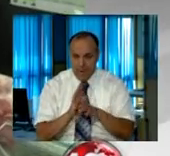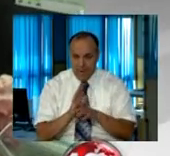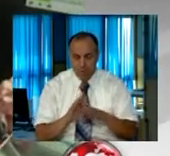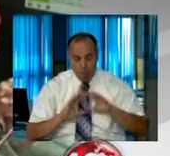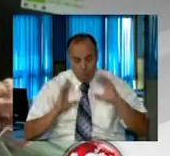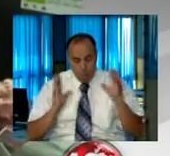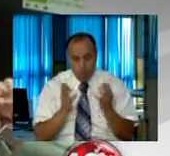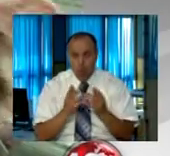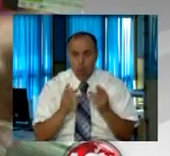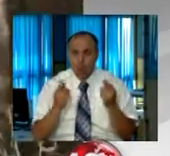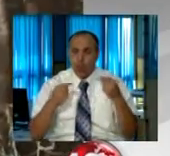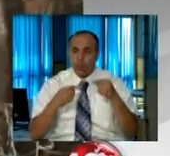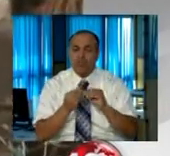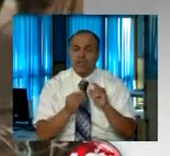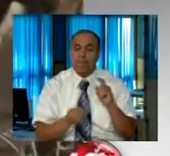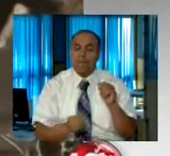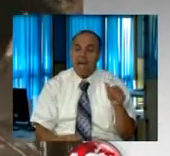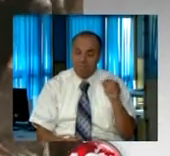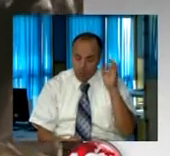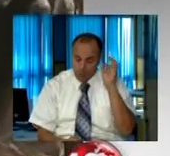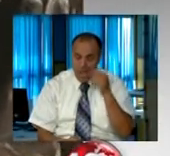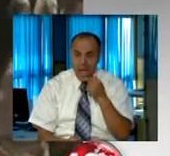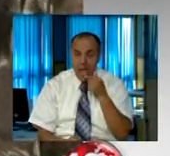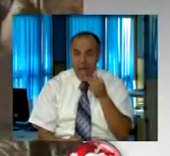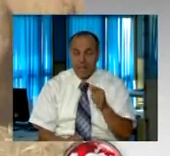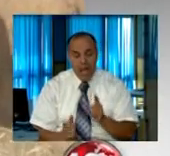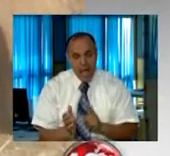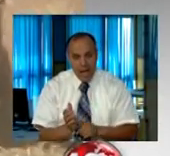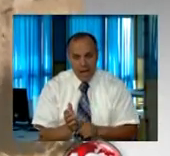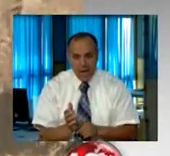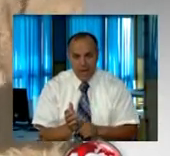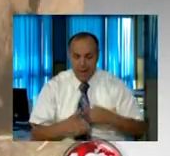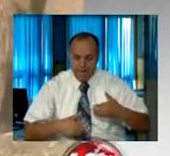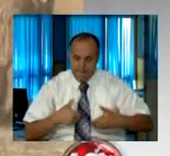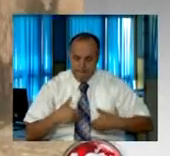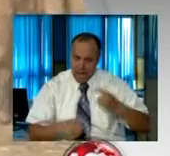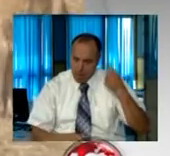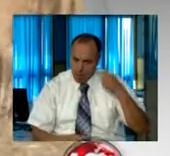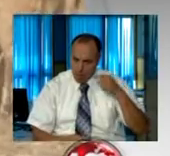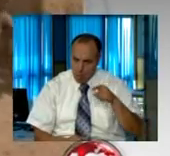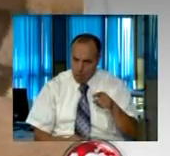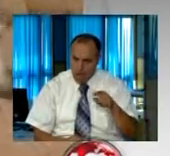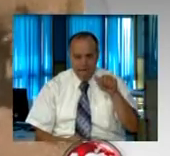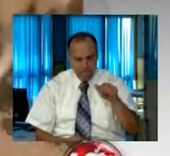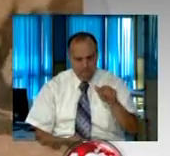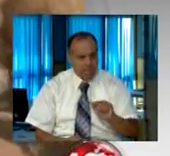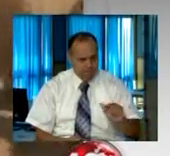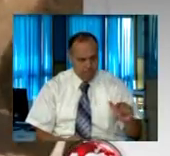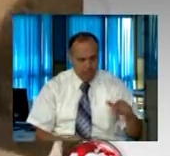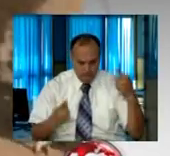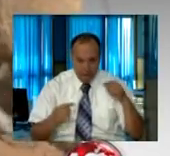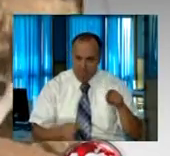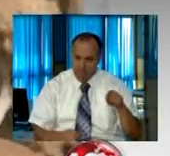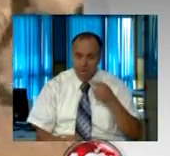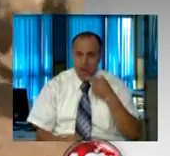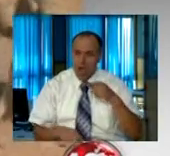العامة لمجابهة أزمة مياه الري في تونس، فإنه أكد أن قطيع الأغنام هذا العام فيه وفرة في الإنتاج